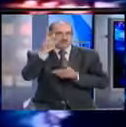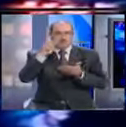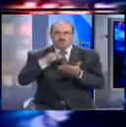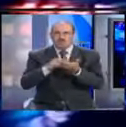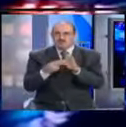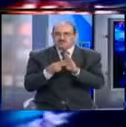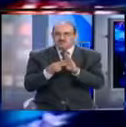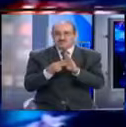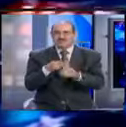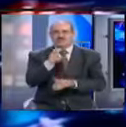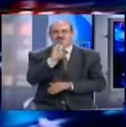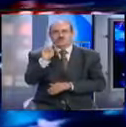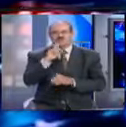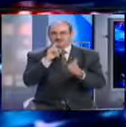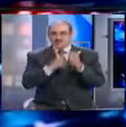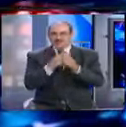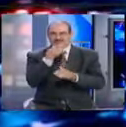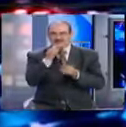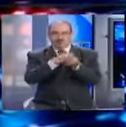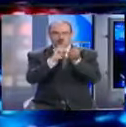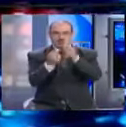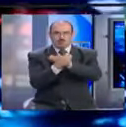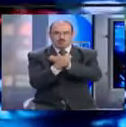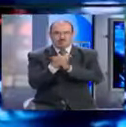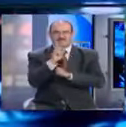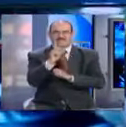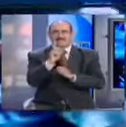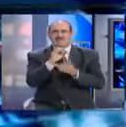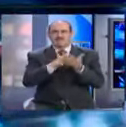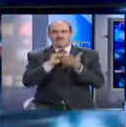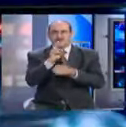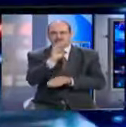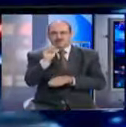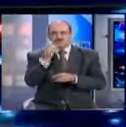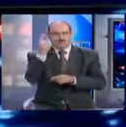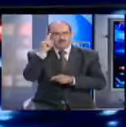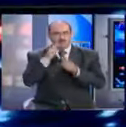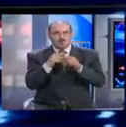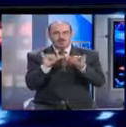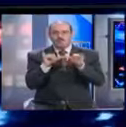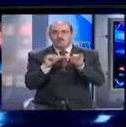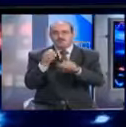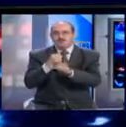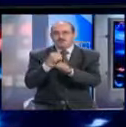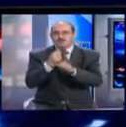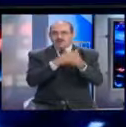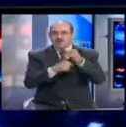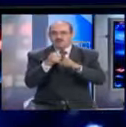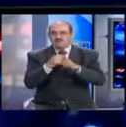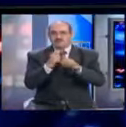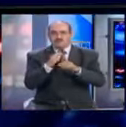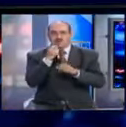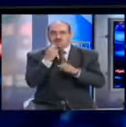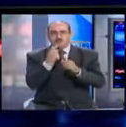مرسوم تنفيذي يتضمن تعديل المرسوم التنفيذي الذي يحدد شروط وكيفية ممارسة نشاط وكلاء